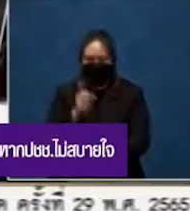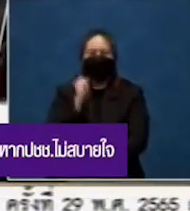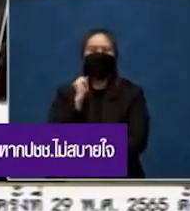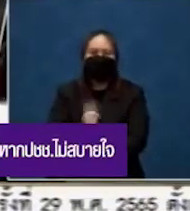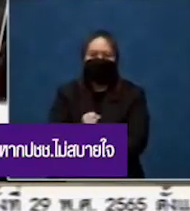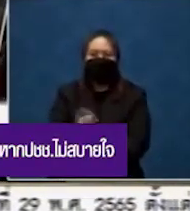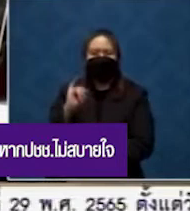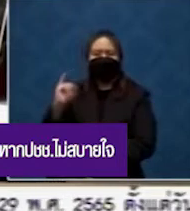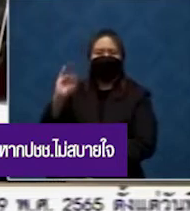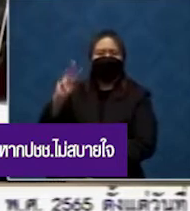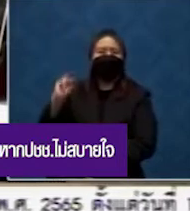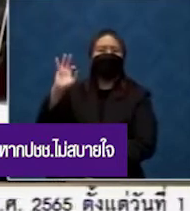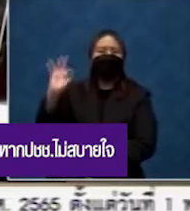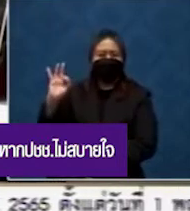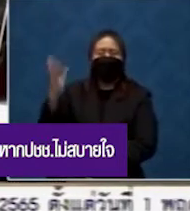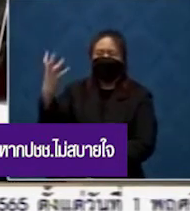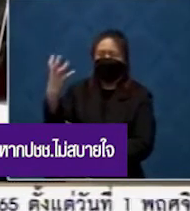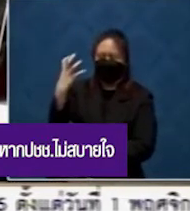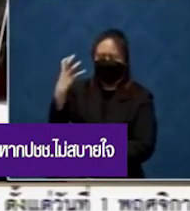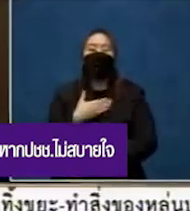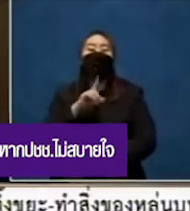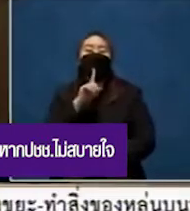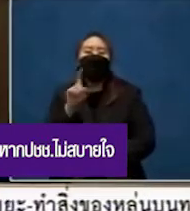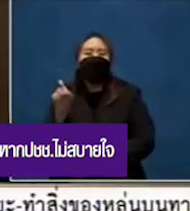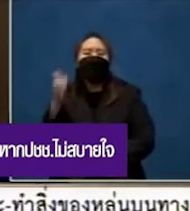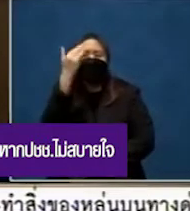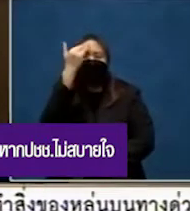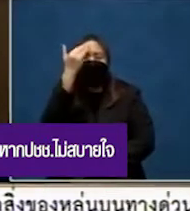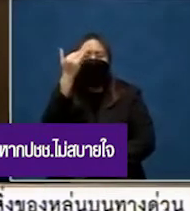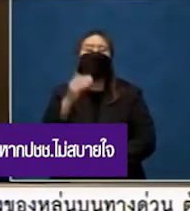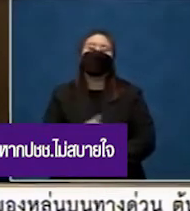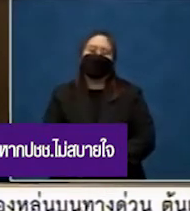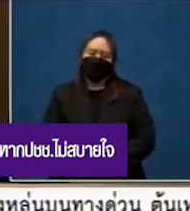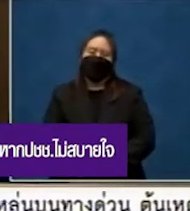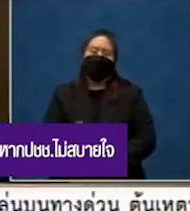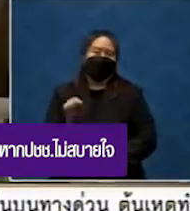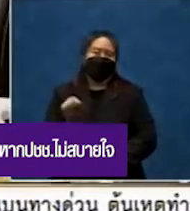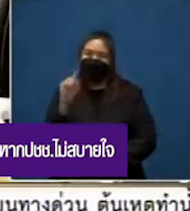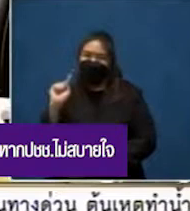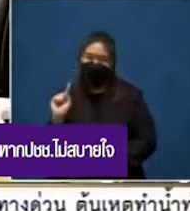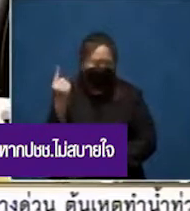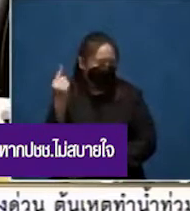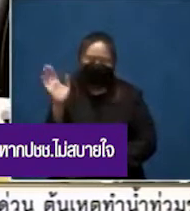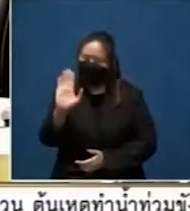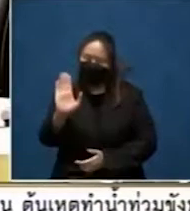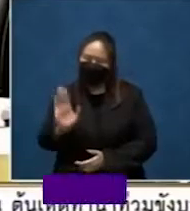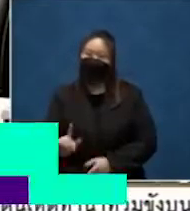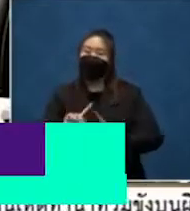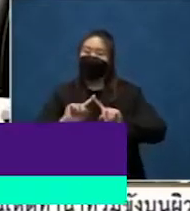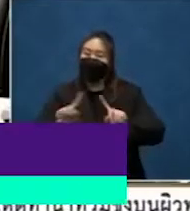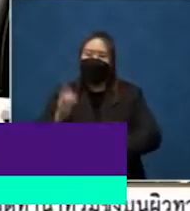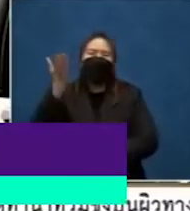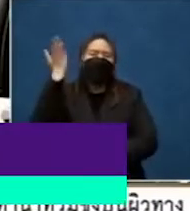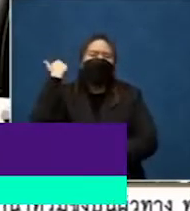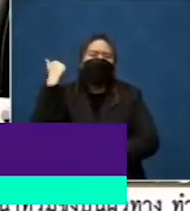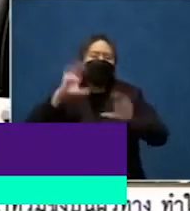ทินคลังแสงแล้วก็พลเอกอนุพงษ์เผ่าจินดาค่ะ เรื่องดังกล่าวนี้ไม่ใช่เกิดใหม่ก็จริงแต่ในอดีตที่รัฐบาลก่อนเค